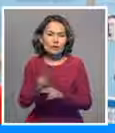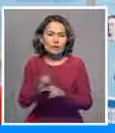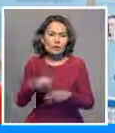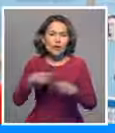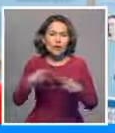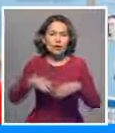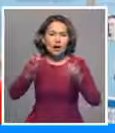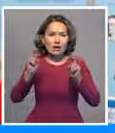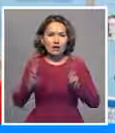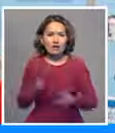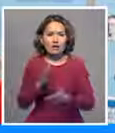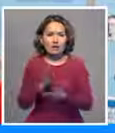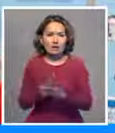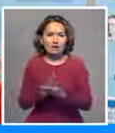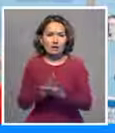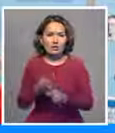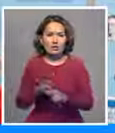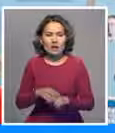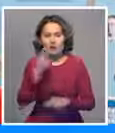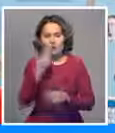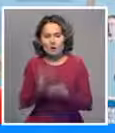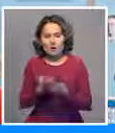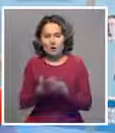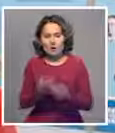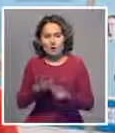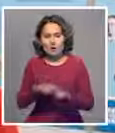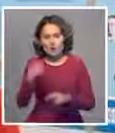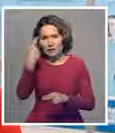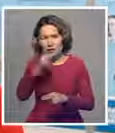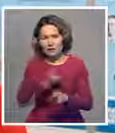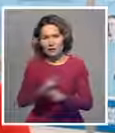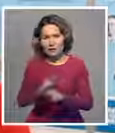келеді, мысалы. Сонда соған қарай біз жеке траектория құрастырып береміз.